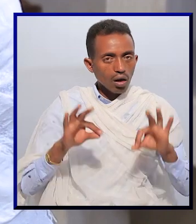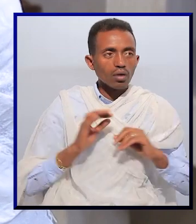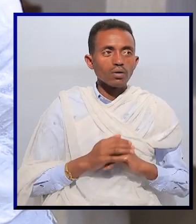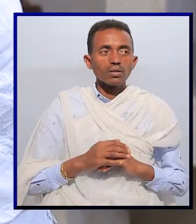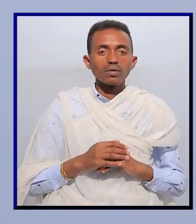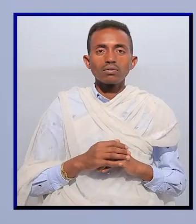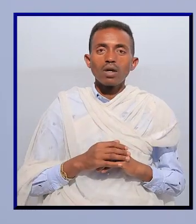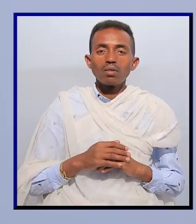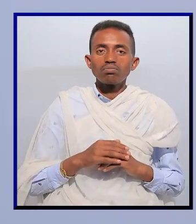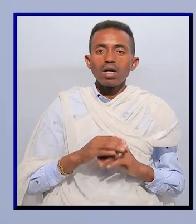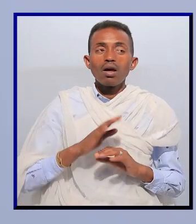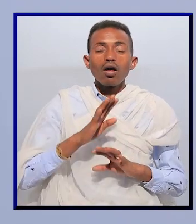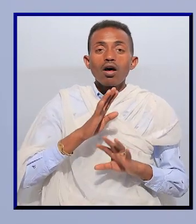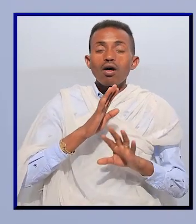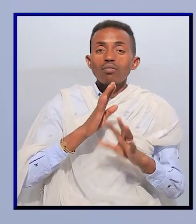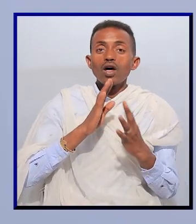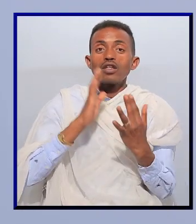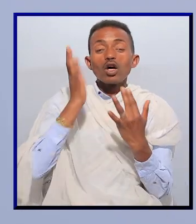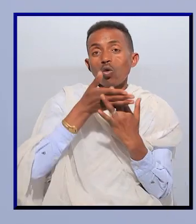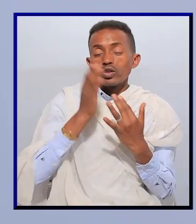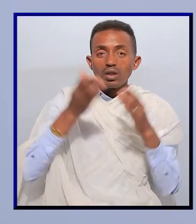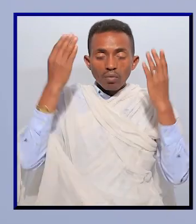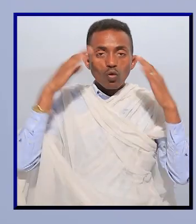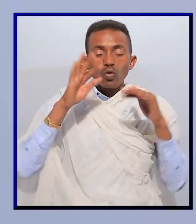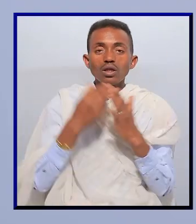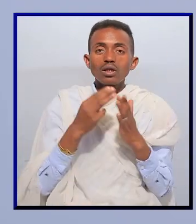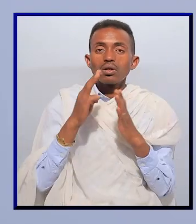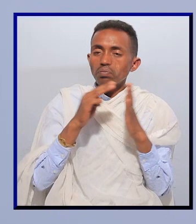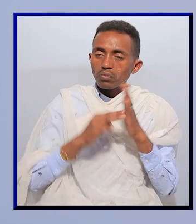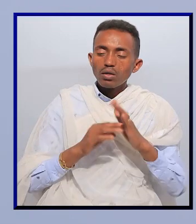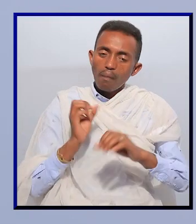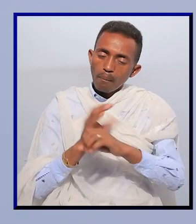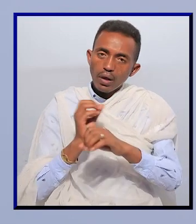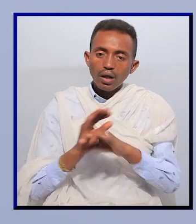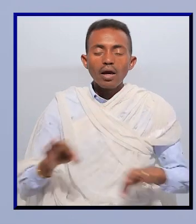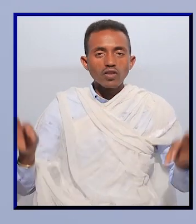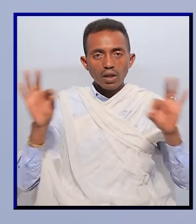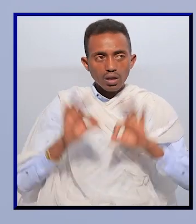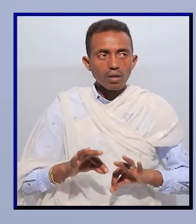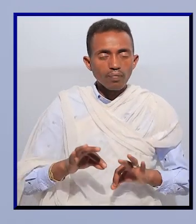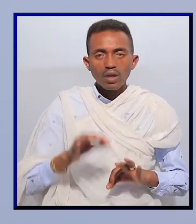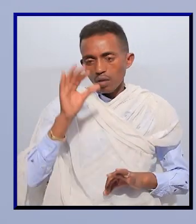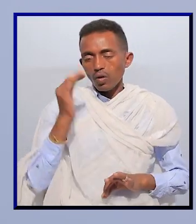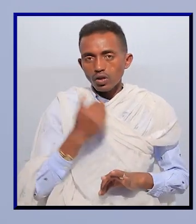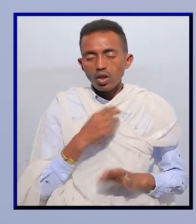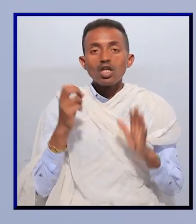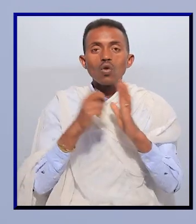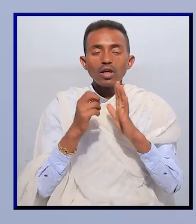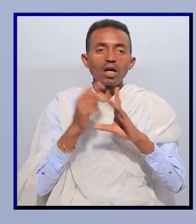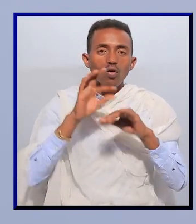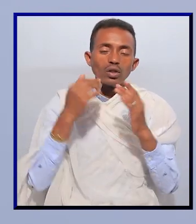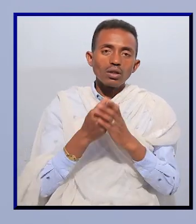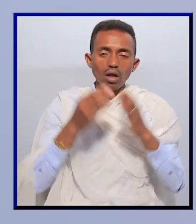ያስፈልጋታል የሳይኮሎጂ ምሁራን ምክር ያስፈልጋታል የስነ ልቦና ምሁራን ምክር ያስፈልጋታል ያው